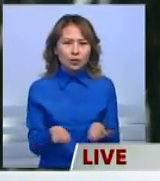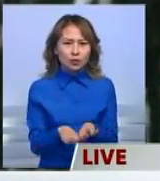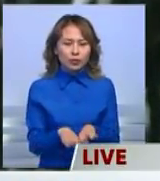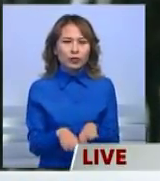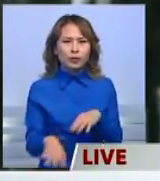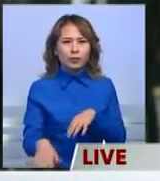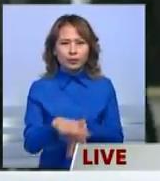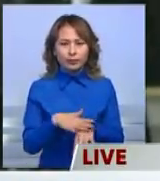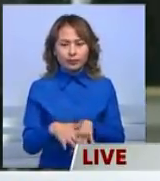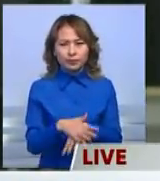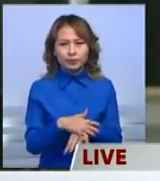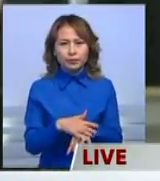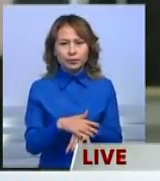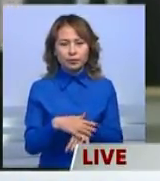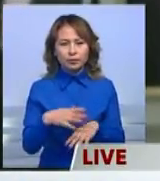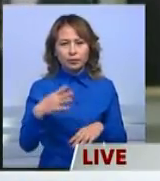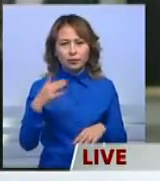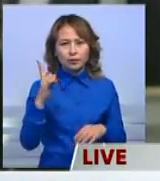халық, түрік халықтары